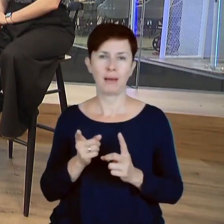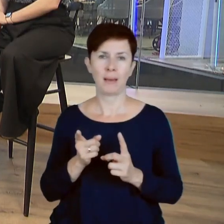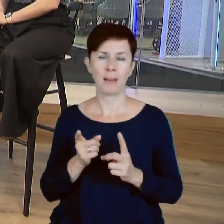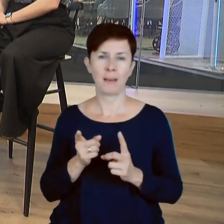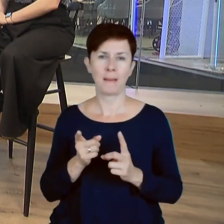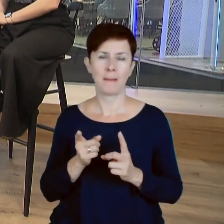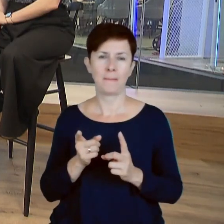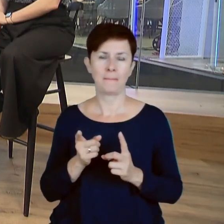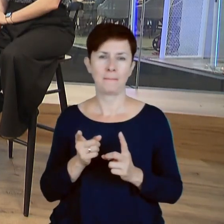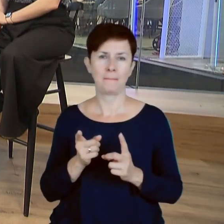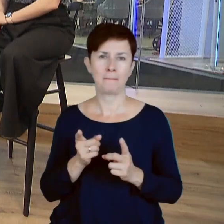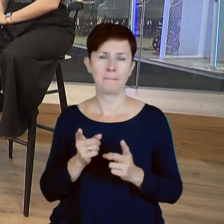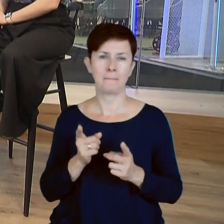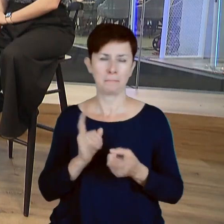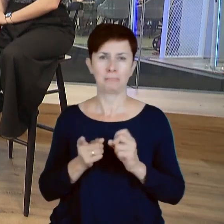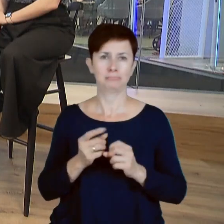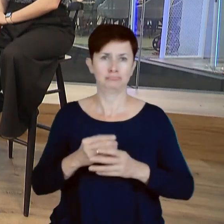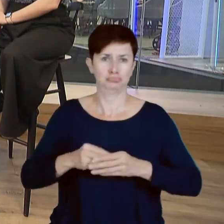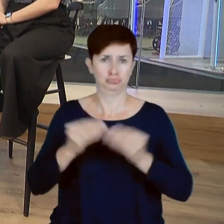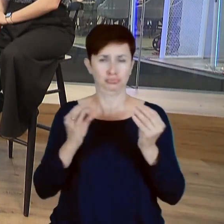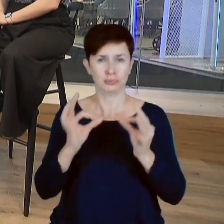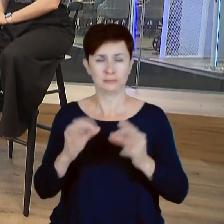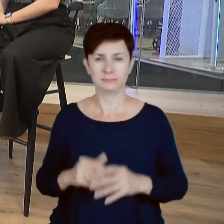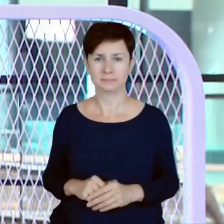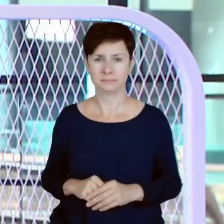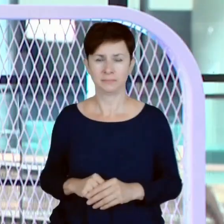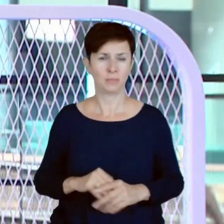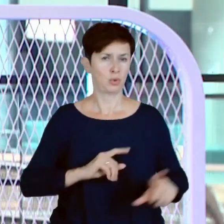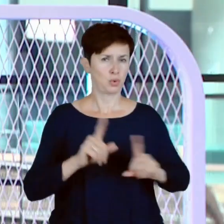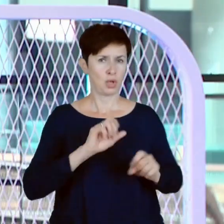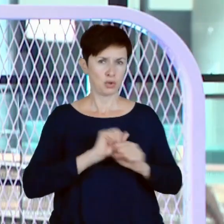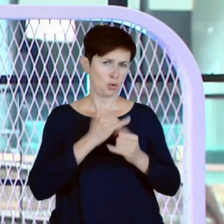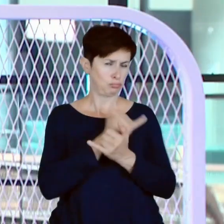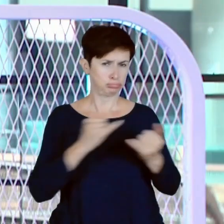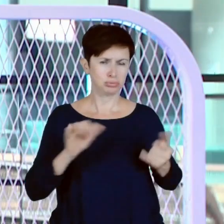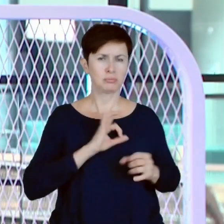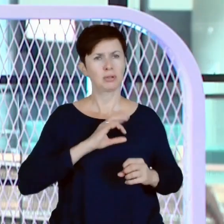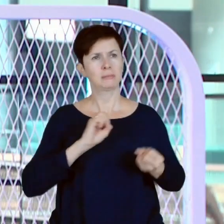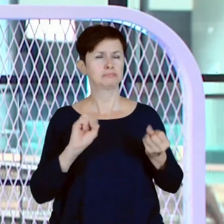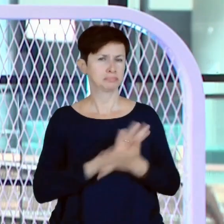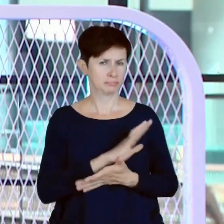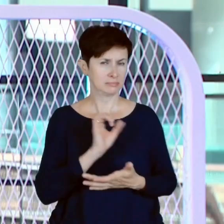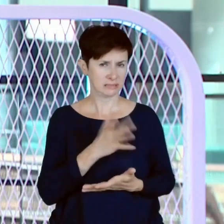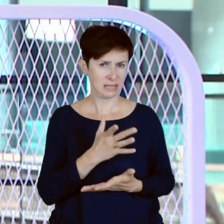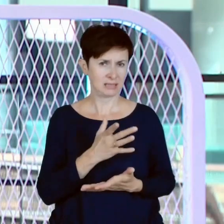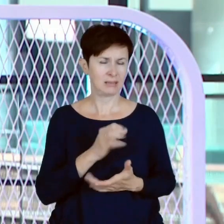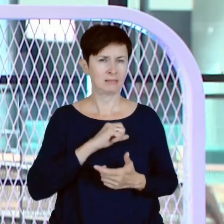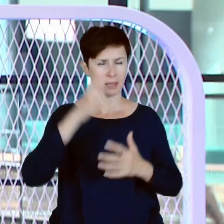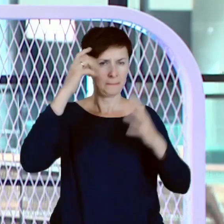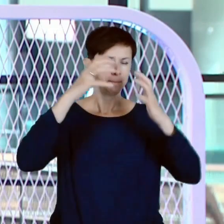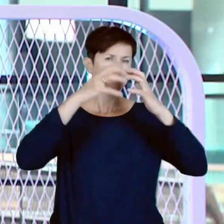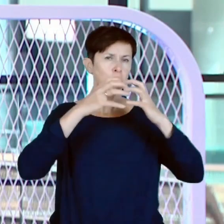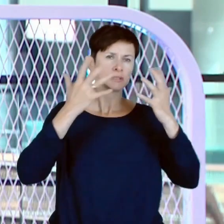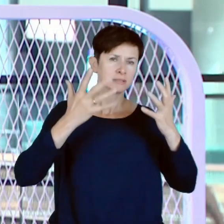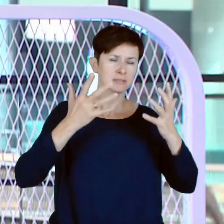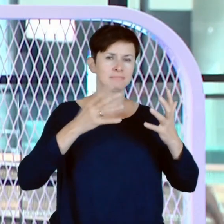bardzo szybko się wykształcą. To znaczy, że są różne nawyki, takie, które są troszkę bardziej przez nasz mózg